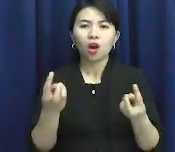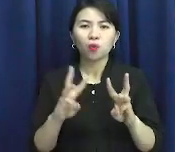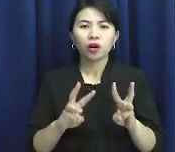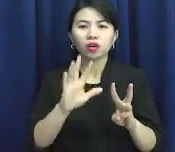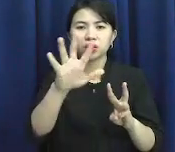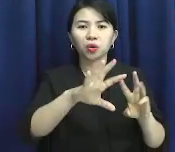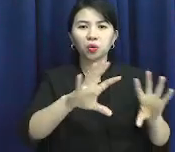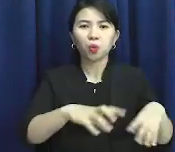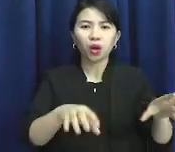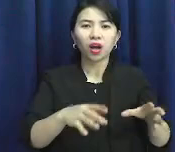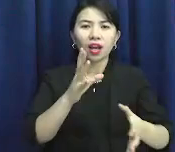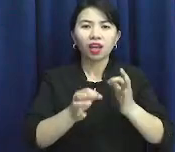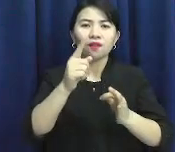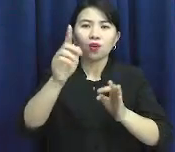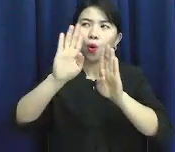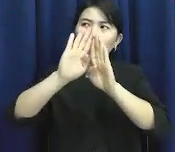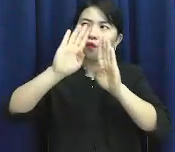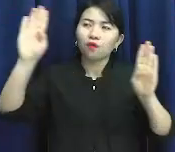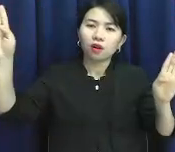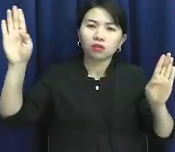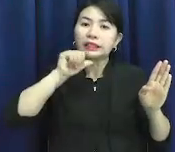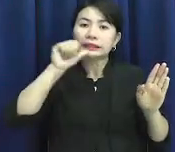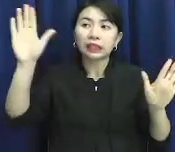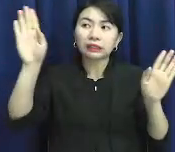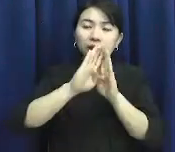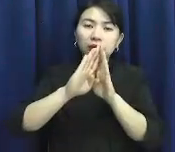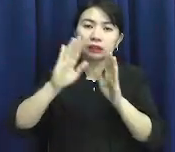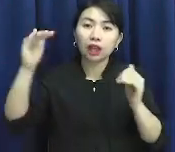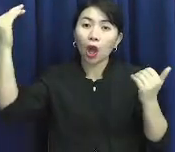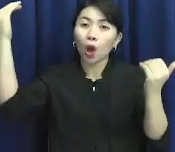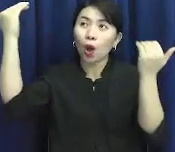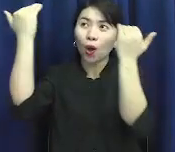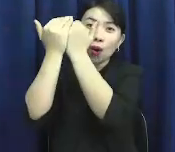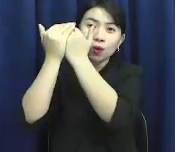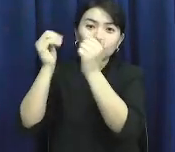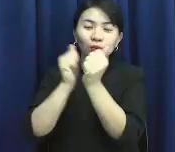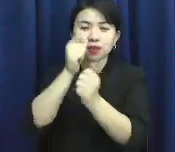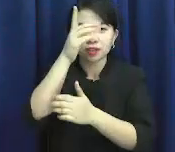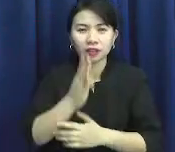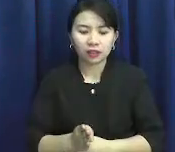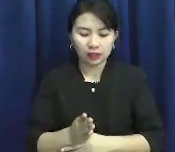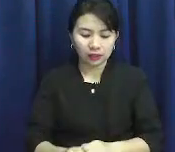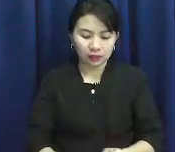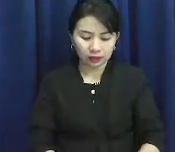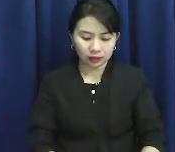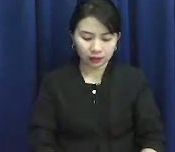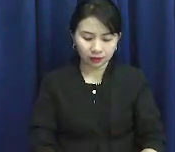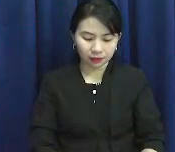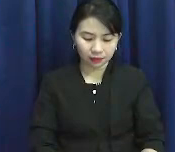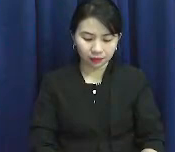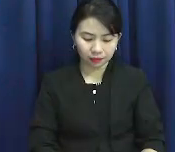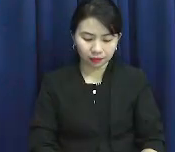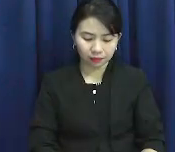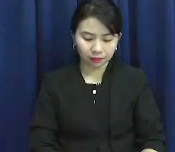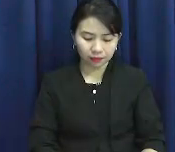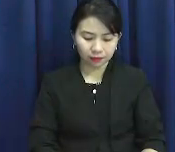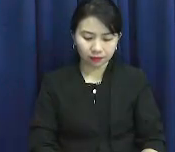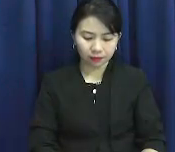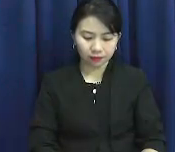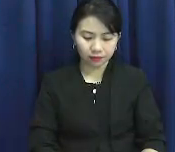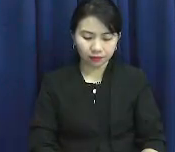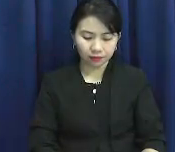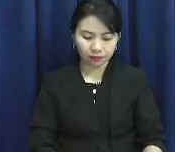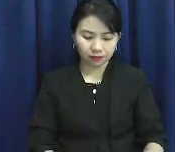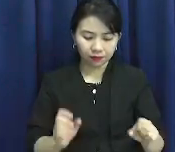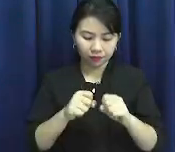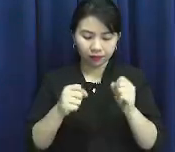Alright? Walang kwenta ang pagpe-prepare mo para sa pag-aasawa mo, pagpapamilya mo, kung hindi ka prepared spiritually. Kaya makinig ka